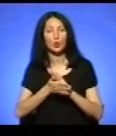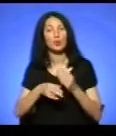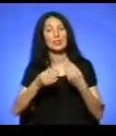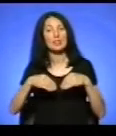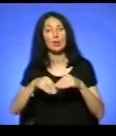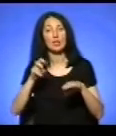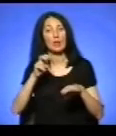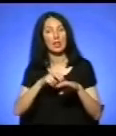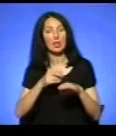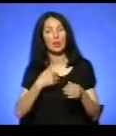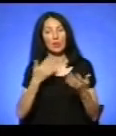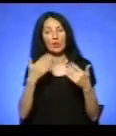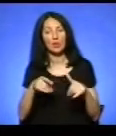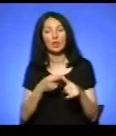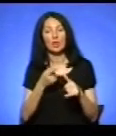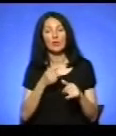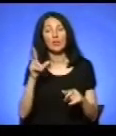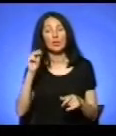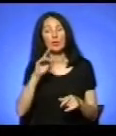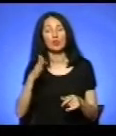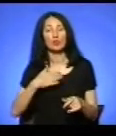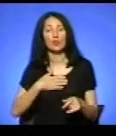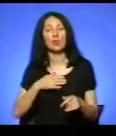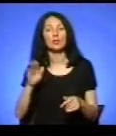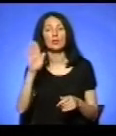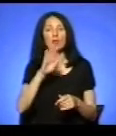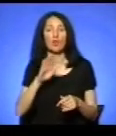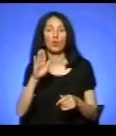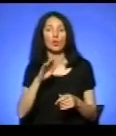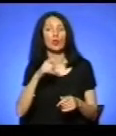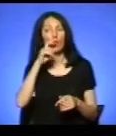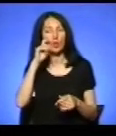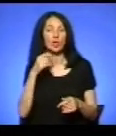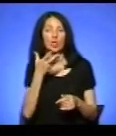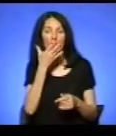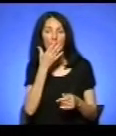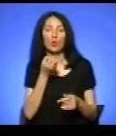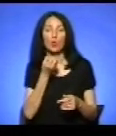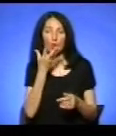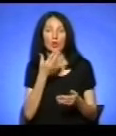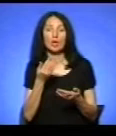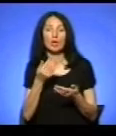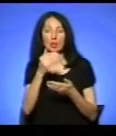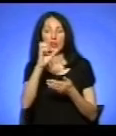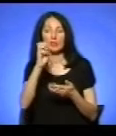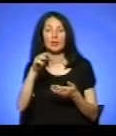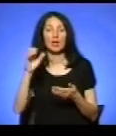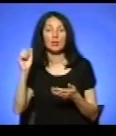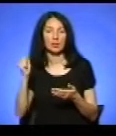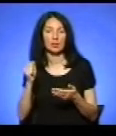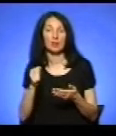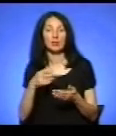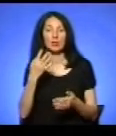вже назвали цифру, що в нас на фоні України досить непогана статистика. Скільки ви, нагадайте, будь ласка,